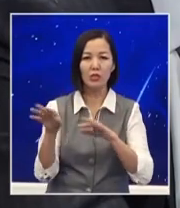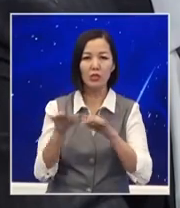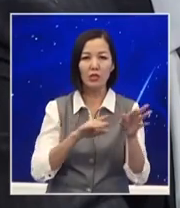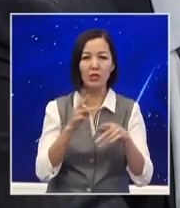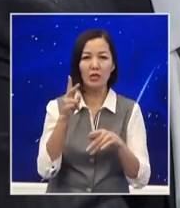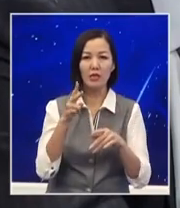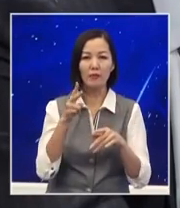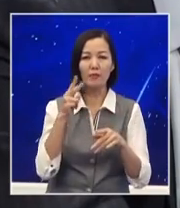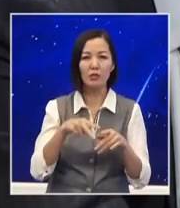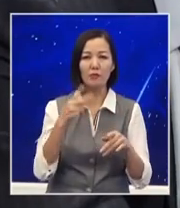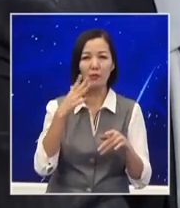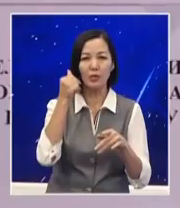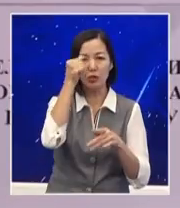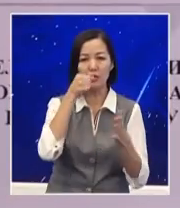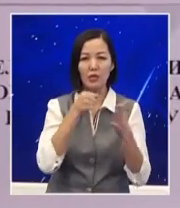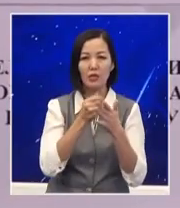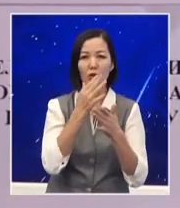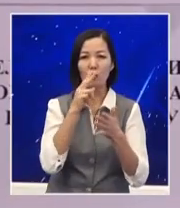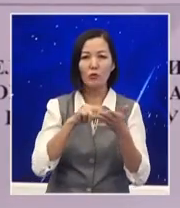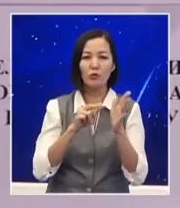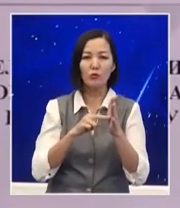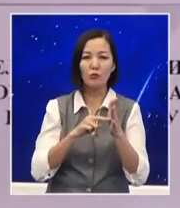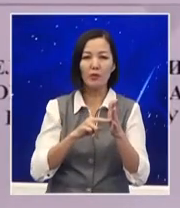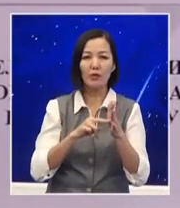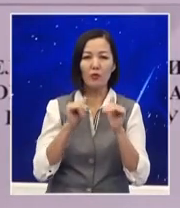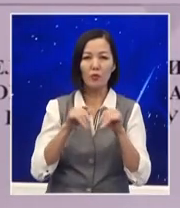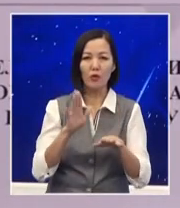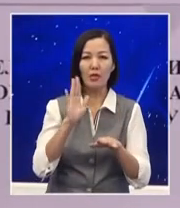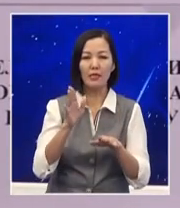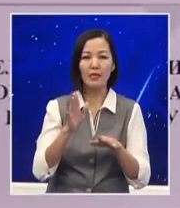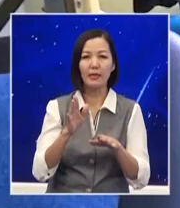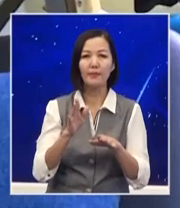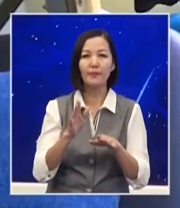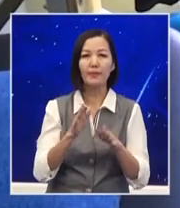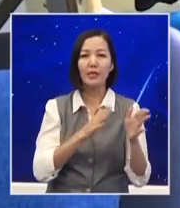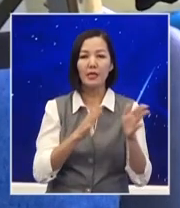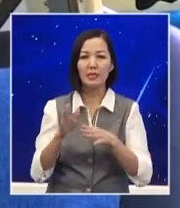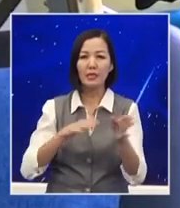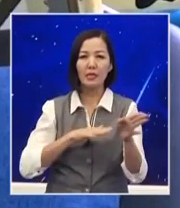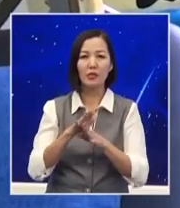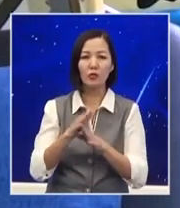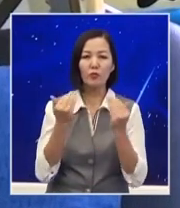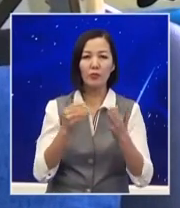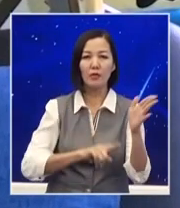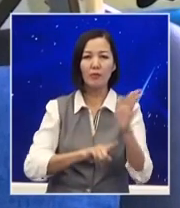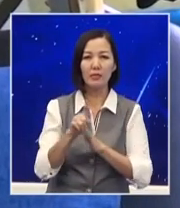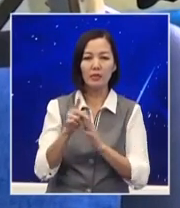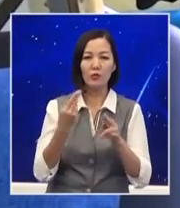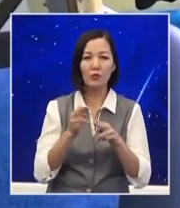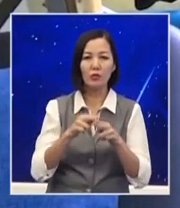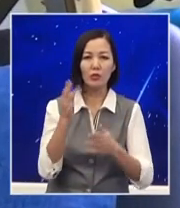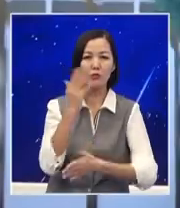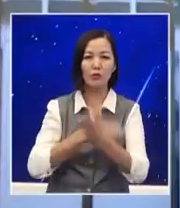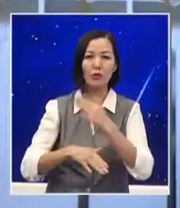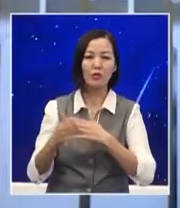тұратын 2025 жылға дейінгі ұлттық жоспар қолға алынған. Кезең-кезеңімен іске асыру биыл басталады.